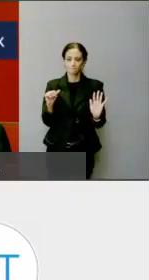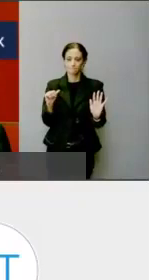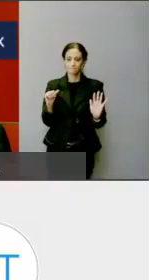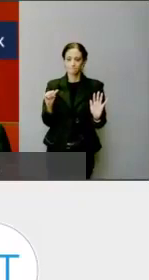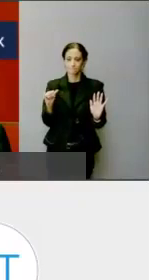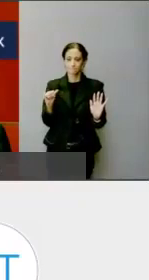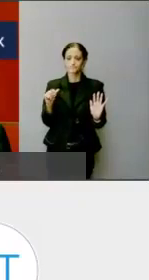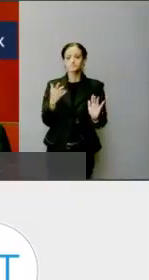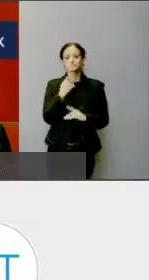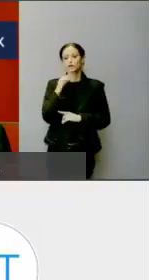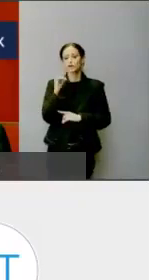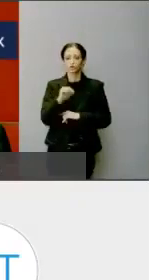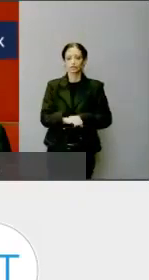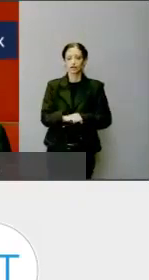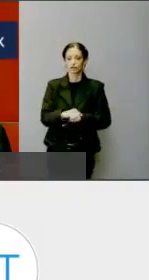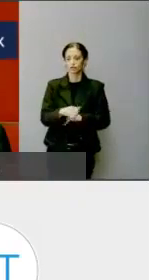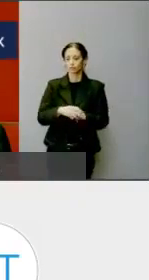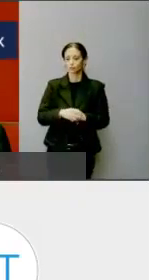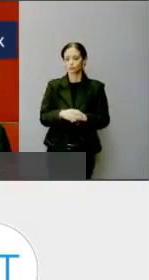contrario